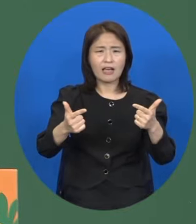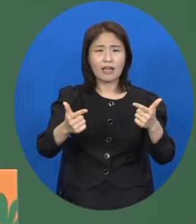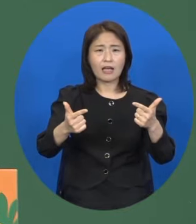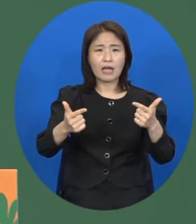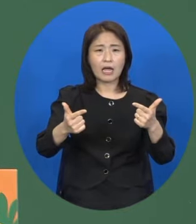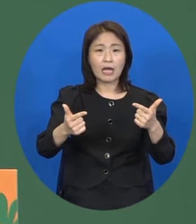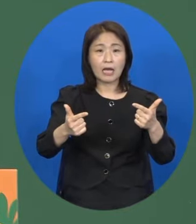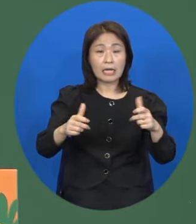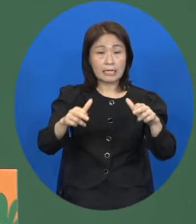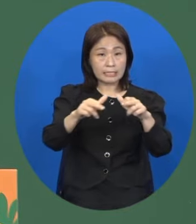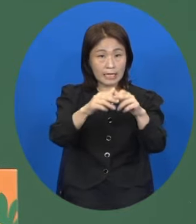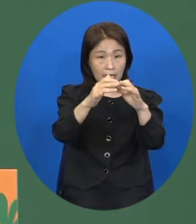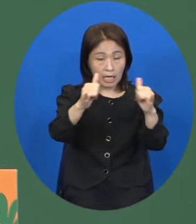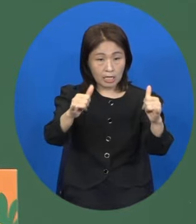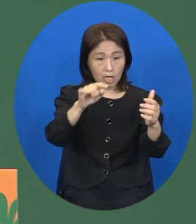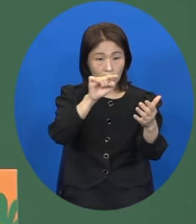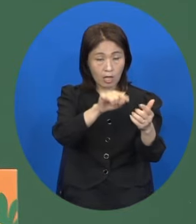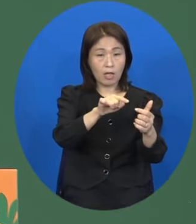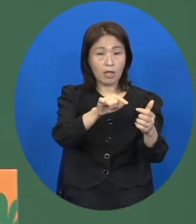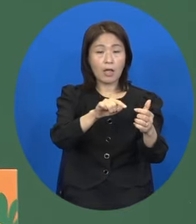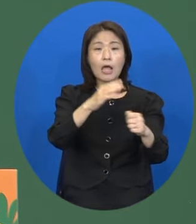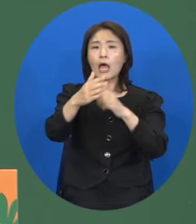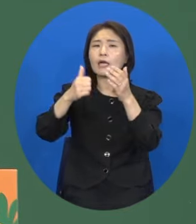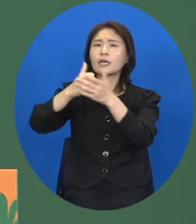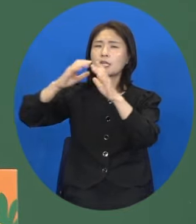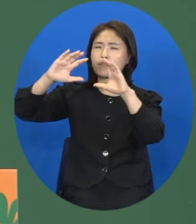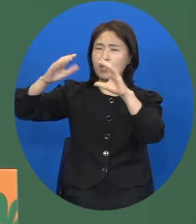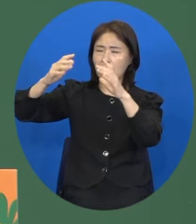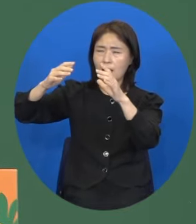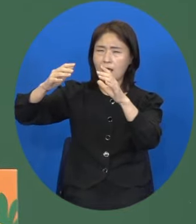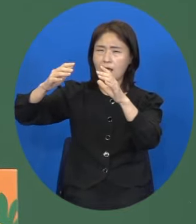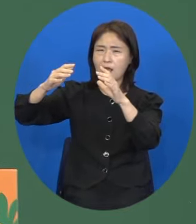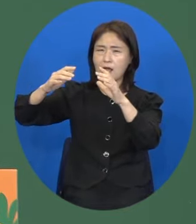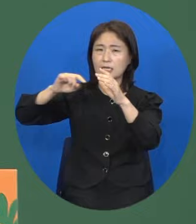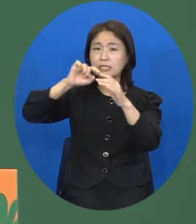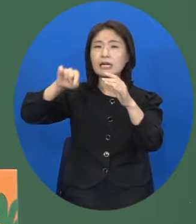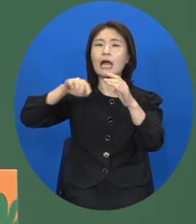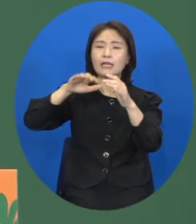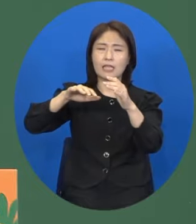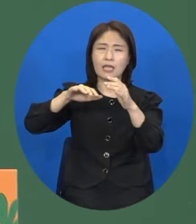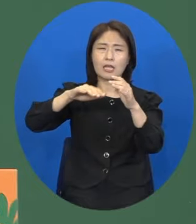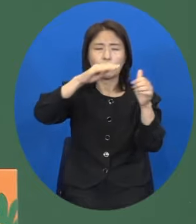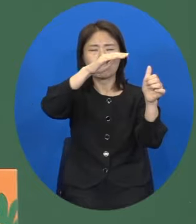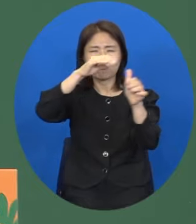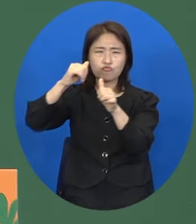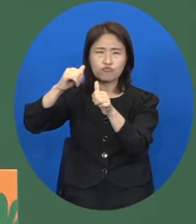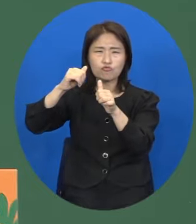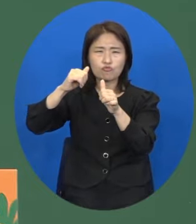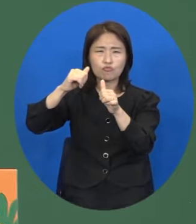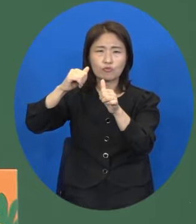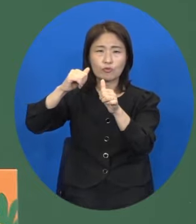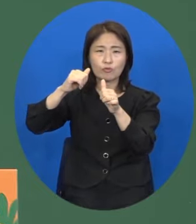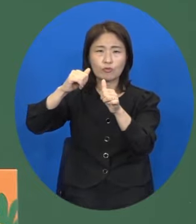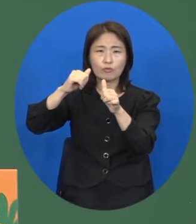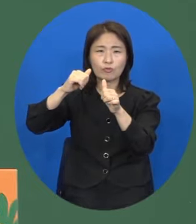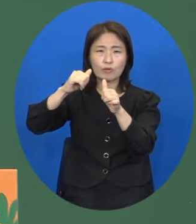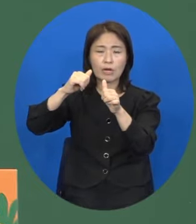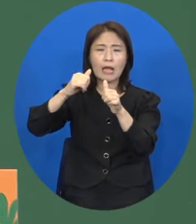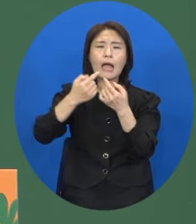그들에게 하나님 나라의 시민으로 초청하고 장애인과 비장애인을 통합하는